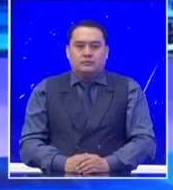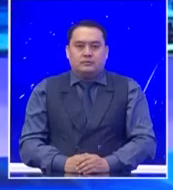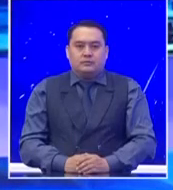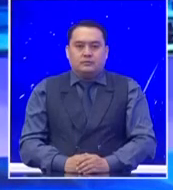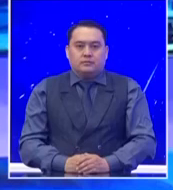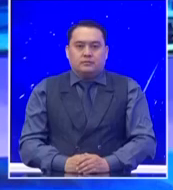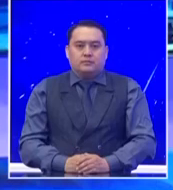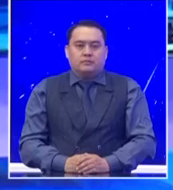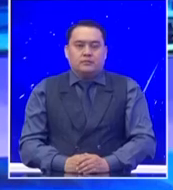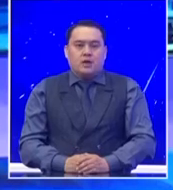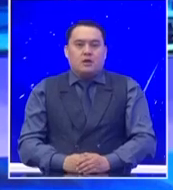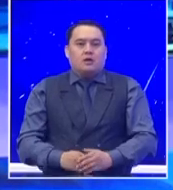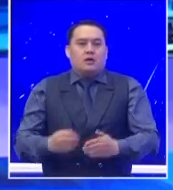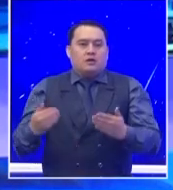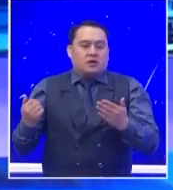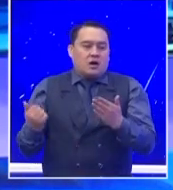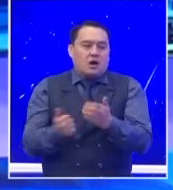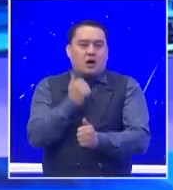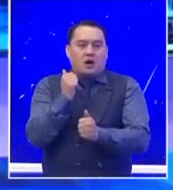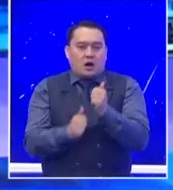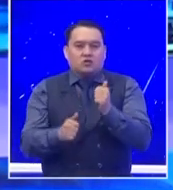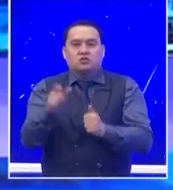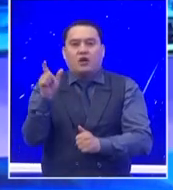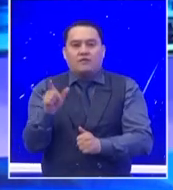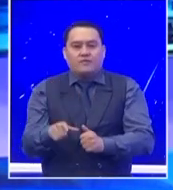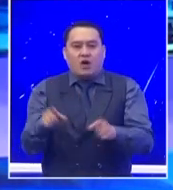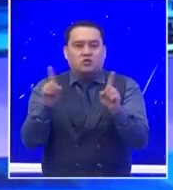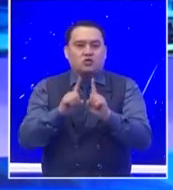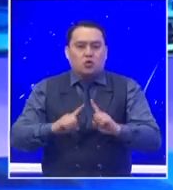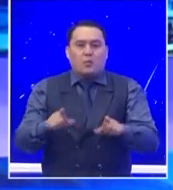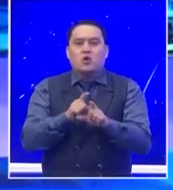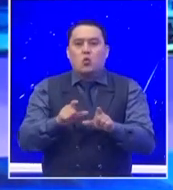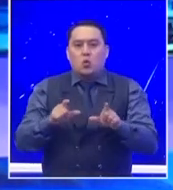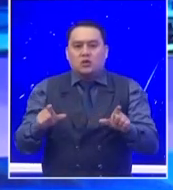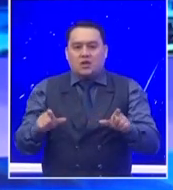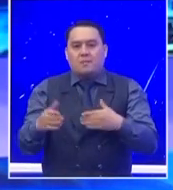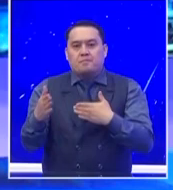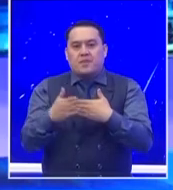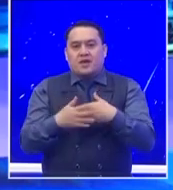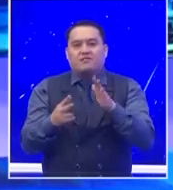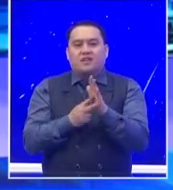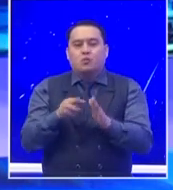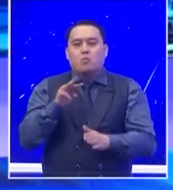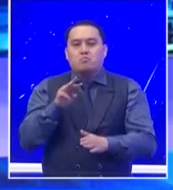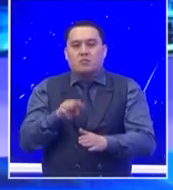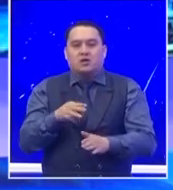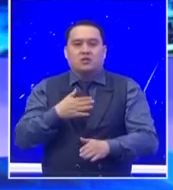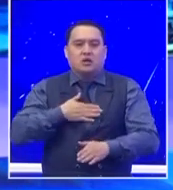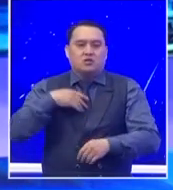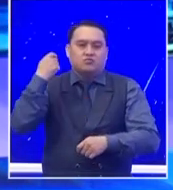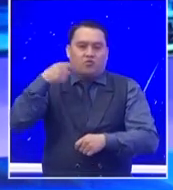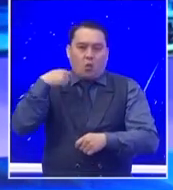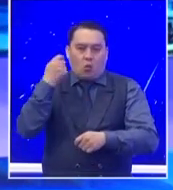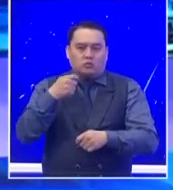Прикоснуться к таинству рождения дано не каждому. Это привилегия особой категории людей. В преддверии 8 марта наша съемочная